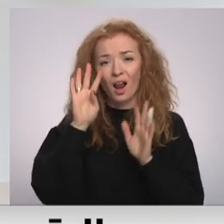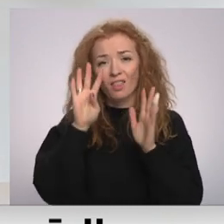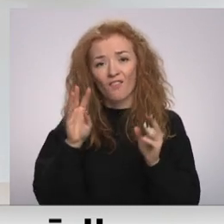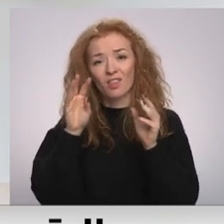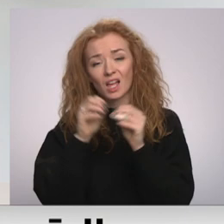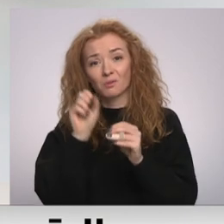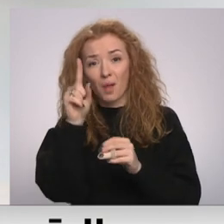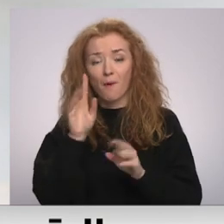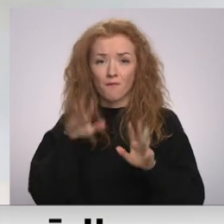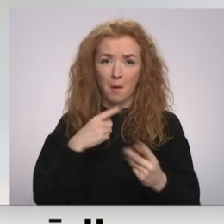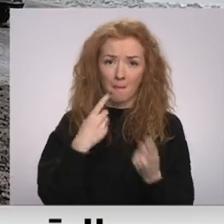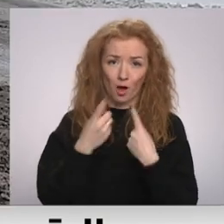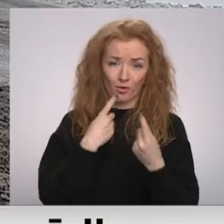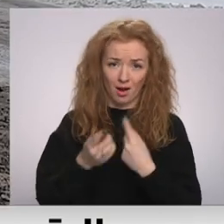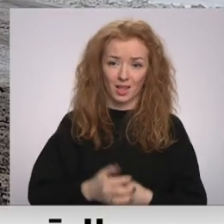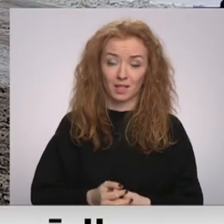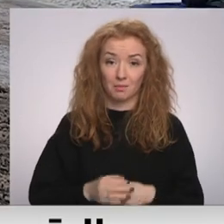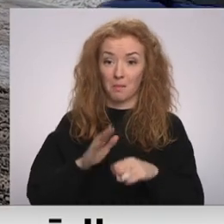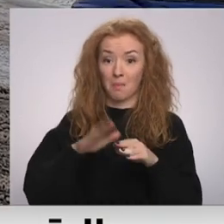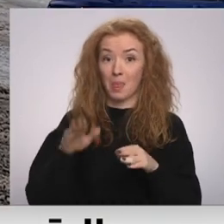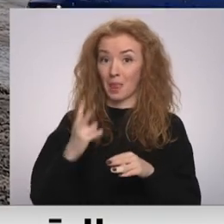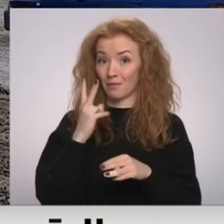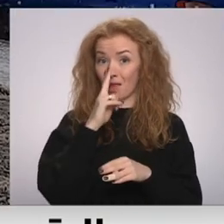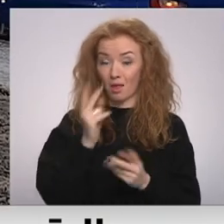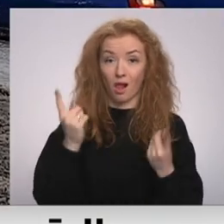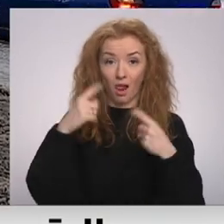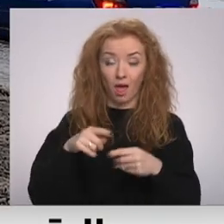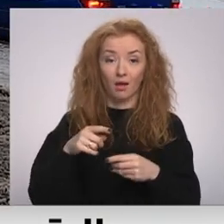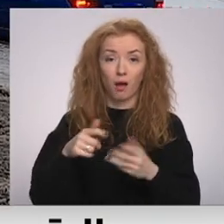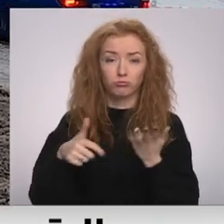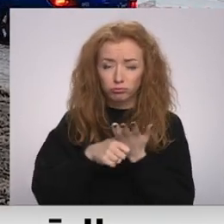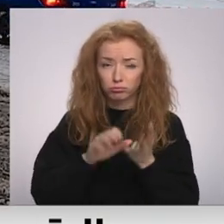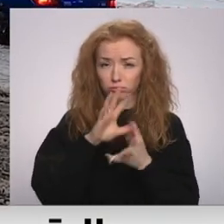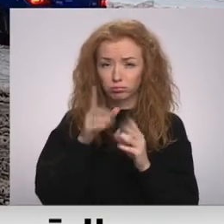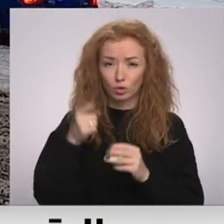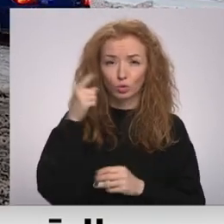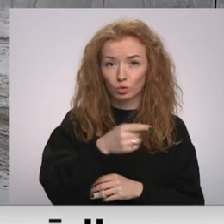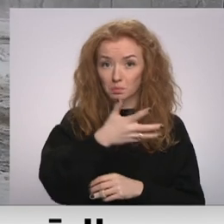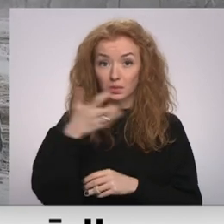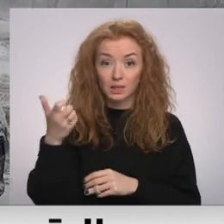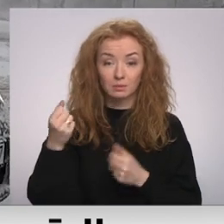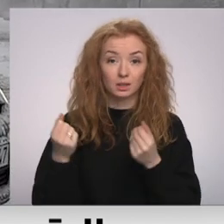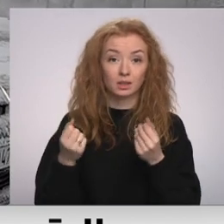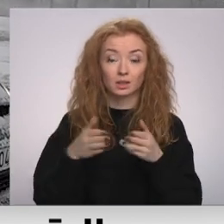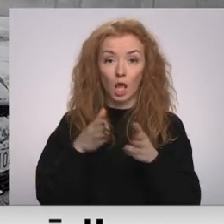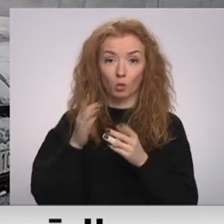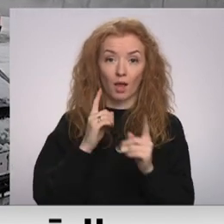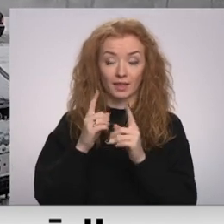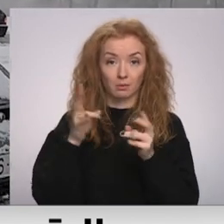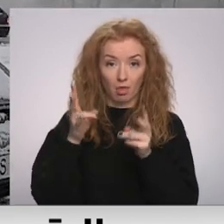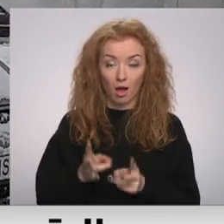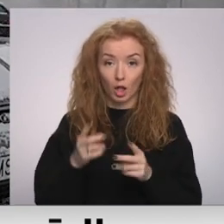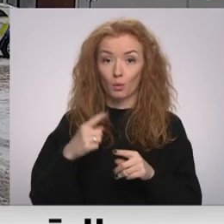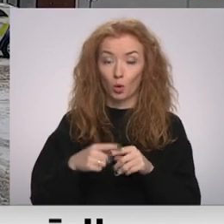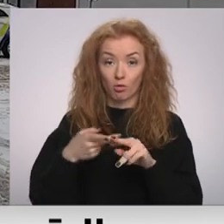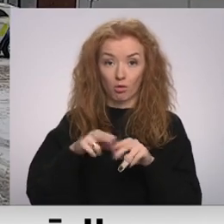9.10.11. Tad mēs varam parunāties. Pēdējās divās nedēļās reģistrēti vairāk nekā 1500 ceļu satiksmes negadījumu.